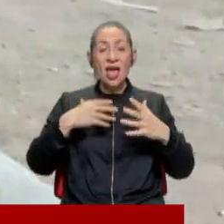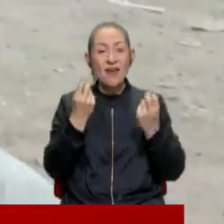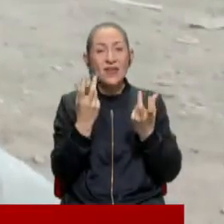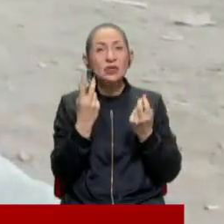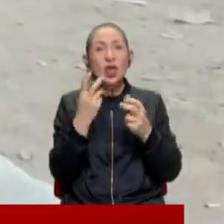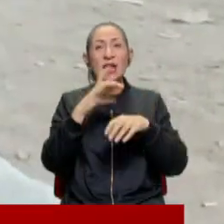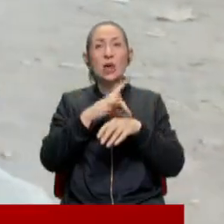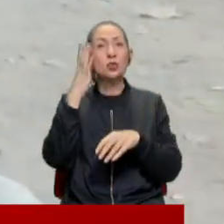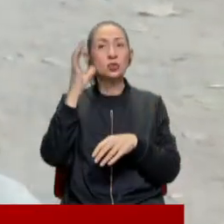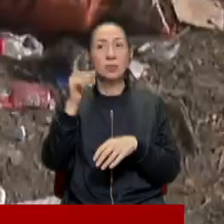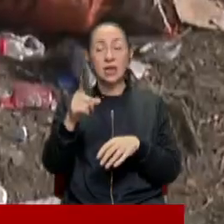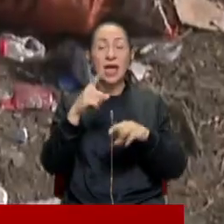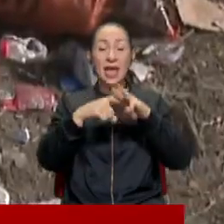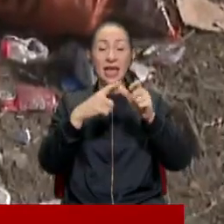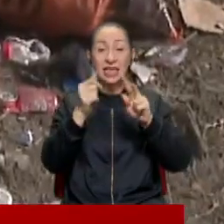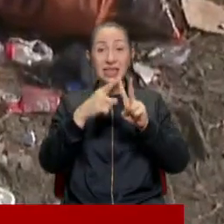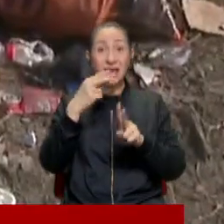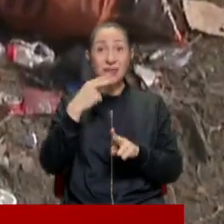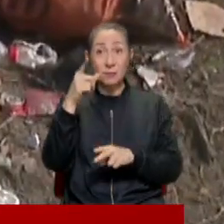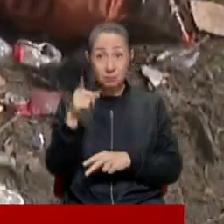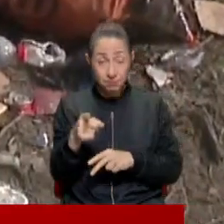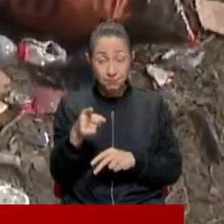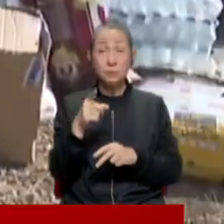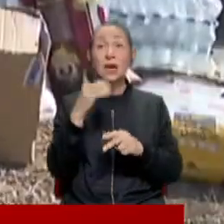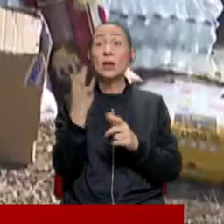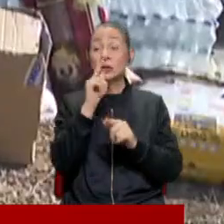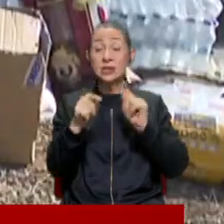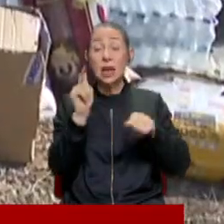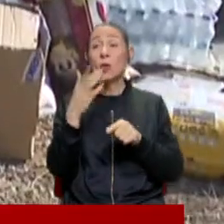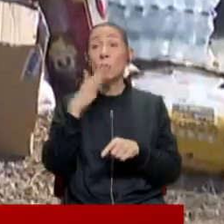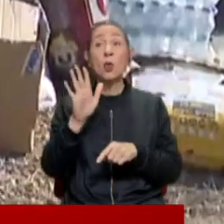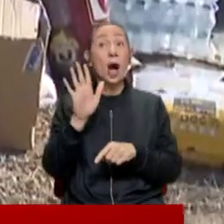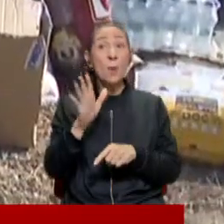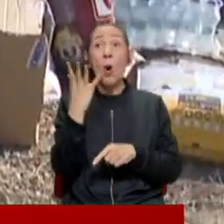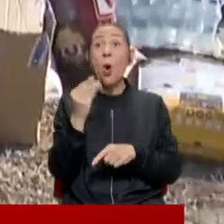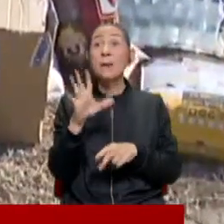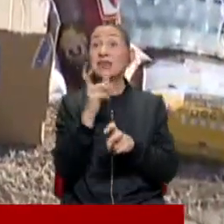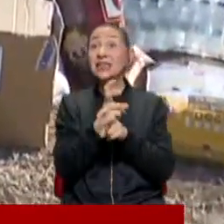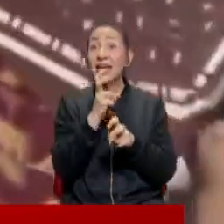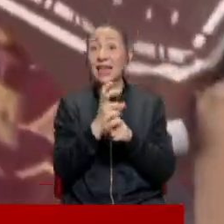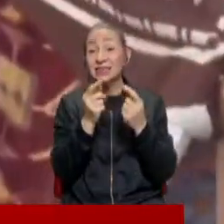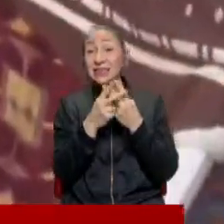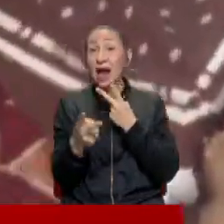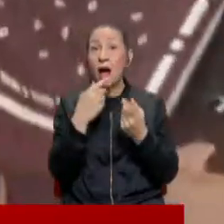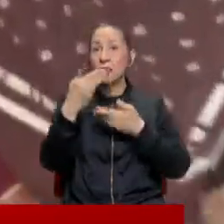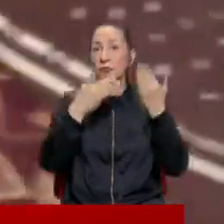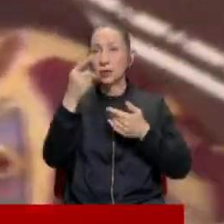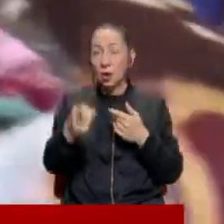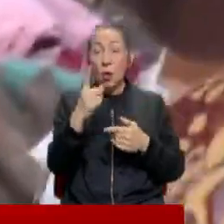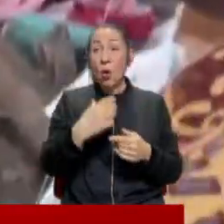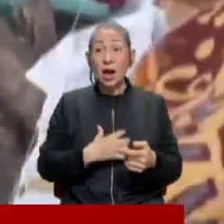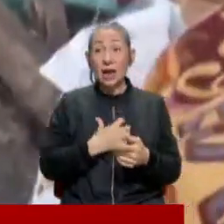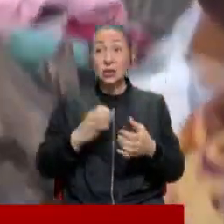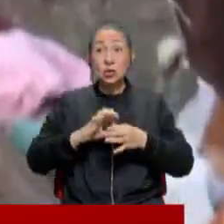Uzmanı Profesör Doktor Esin Davutoğlu henüz salgın yok Ancak olası riskleri sıraladı o kaygıları